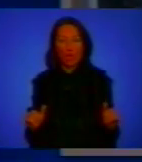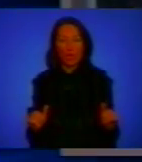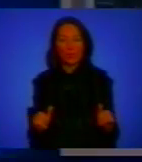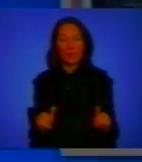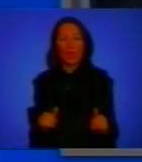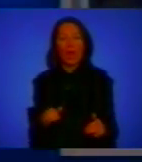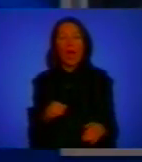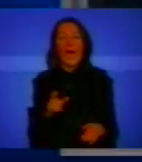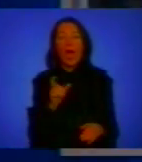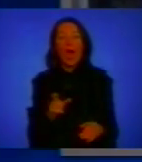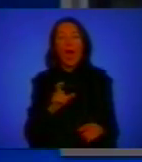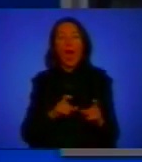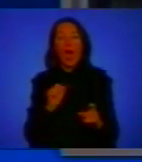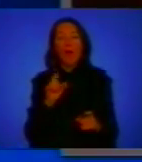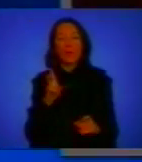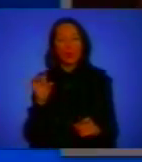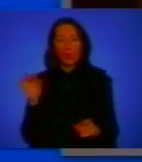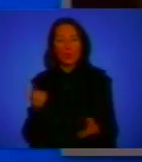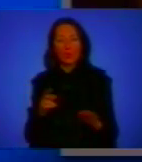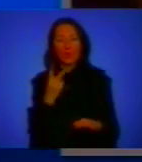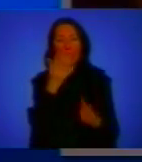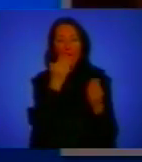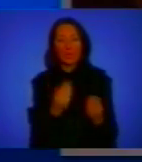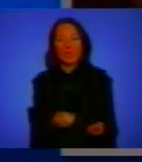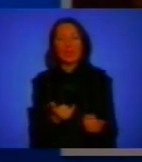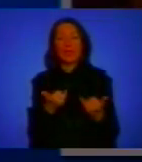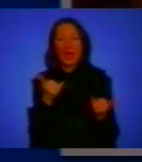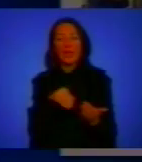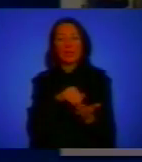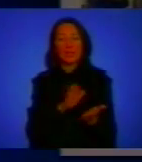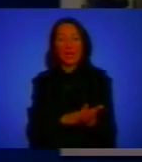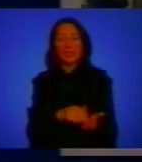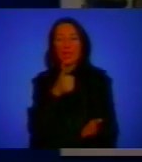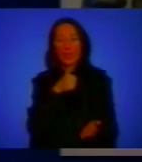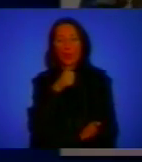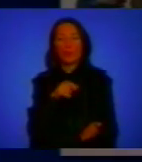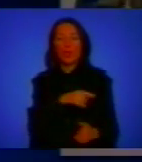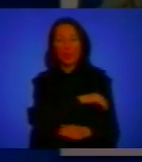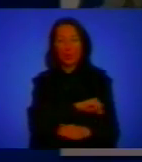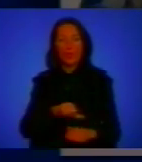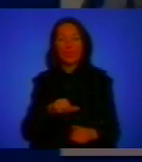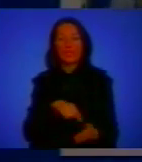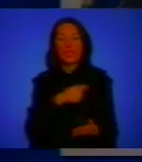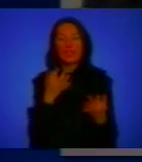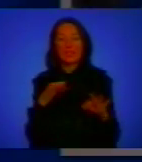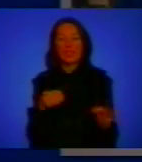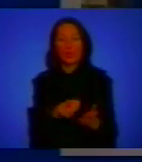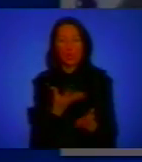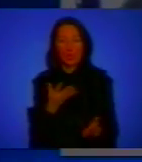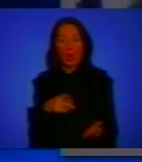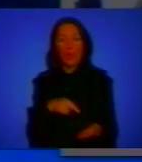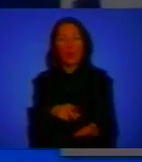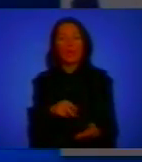В абітурієнтів залишилося 2 дні для реєстрації на пробне зовнішнє незалежне оцінювання. Пройти пробні тести на Тернопільщині